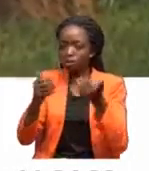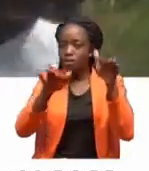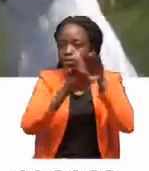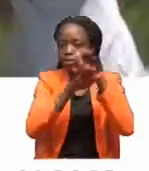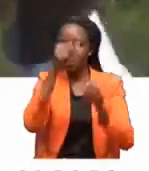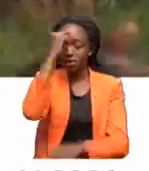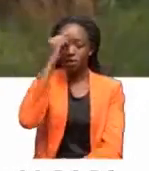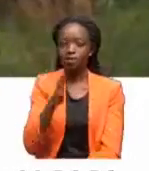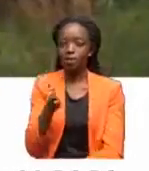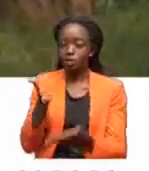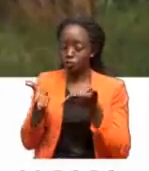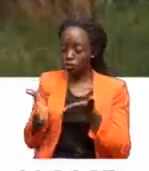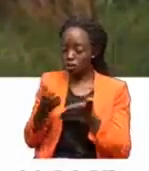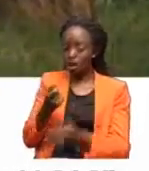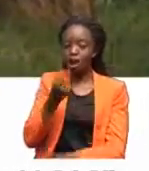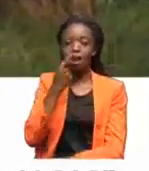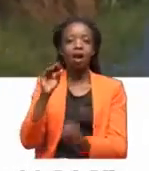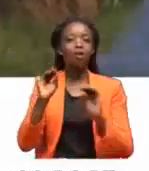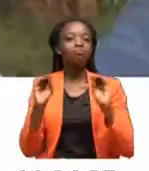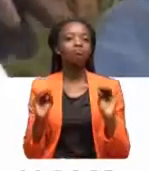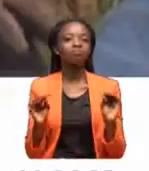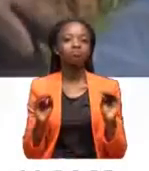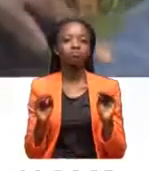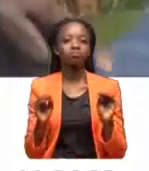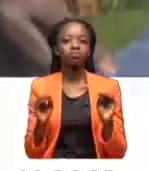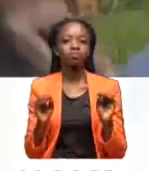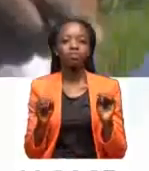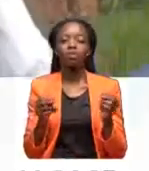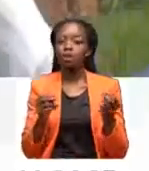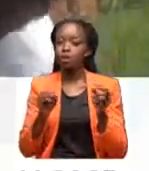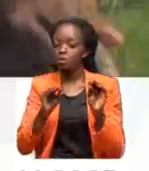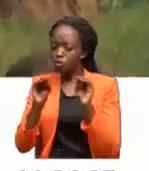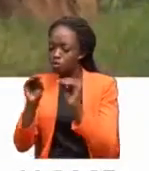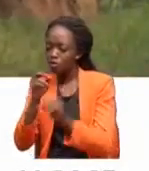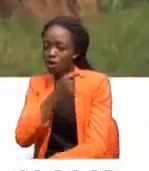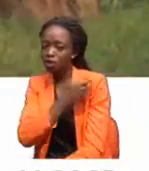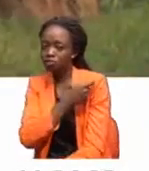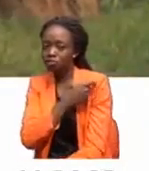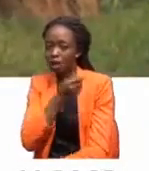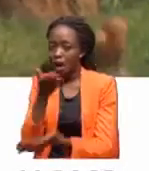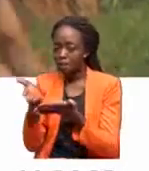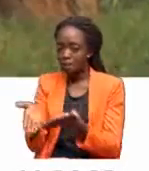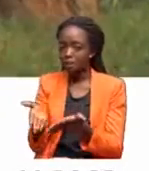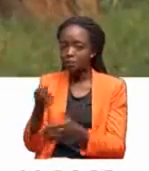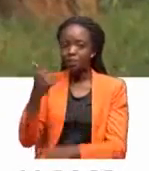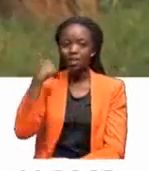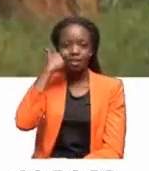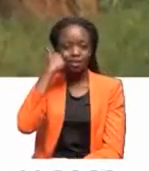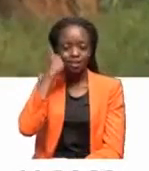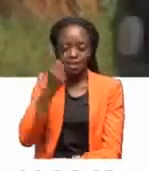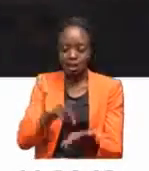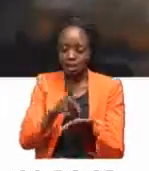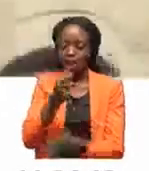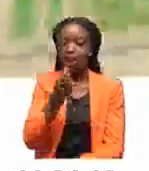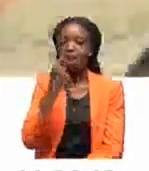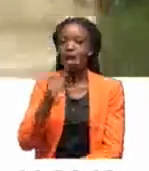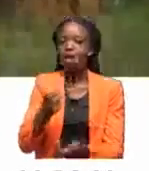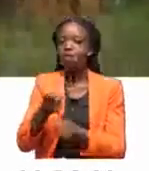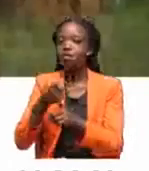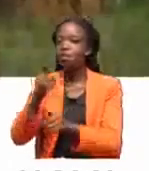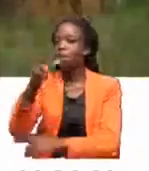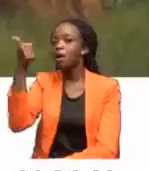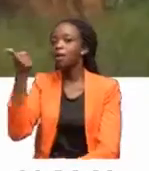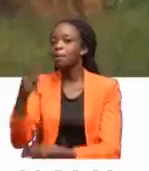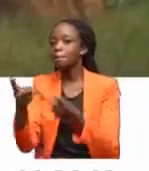hii hakuna madawa kwa hospitali. Enda hapa district utapata kwamba wagonjwa wananua madawa nje.